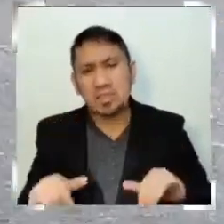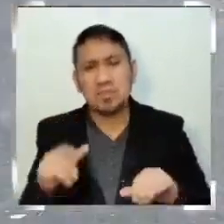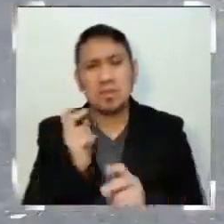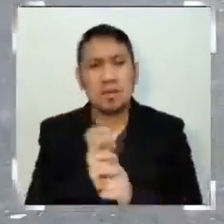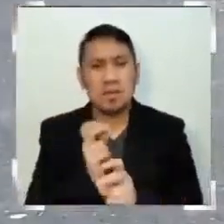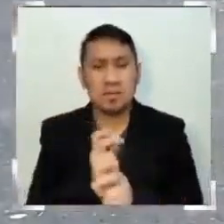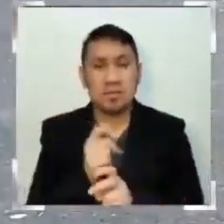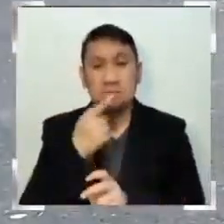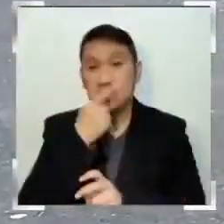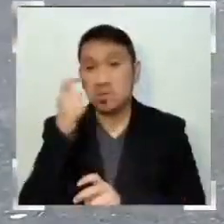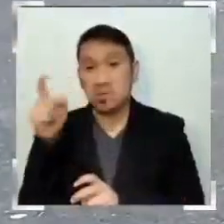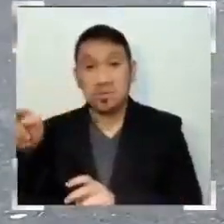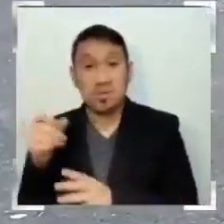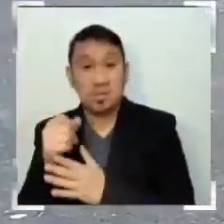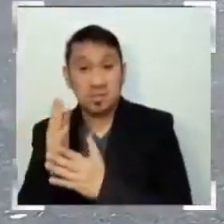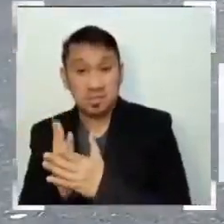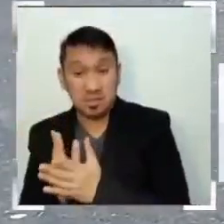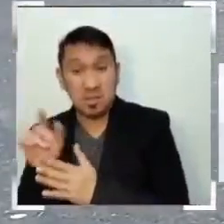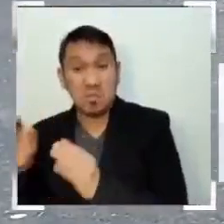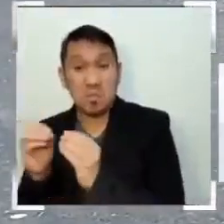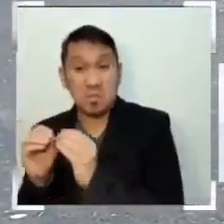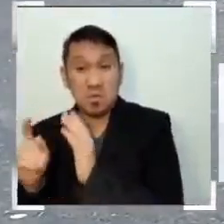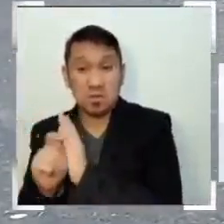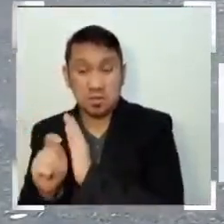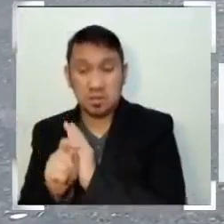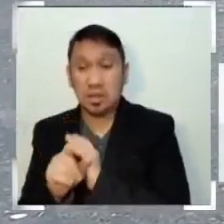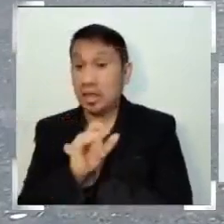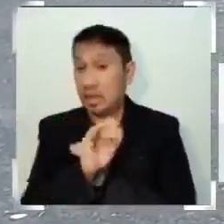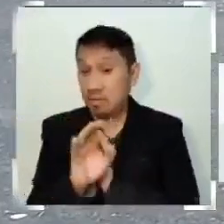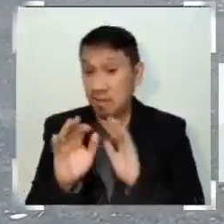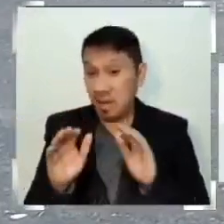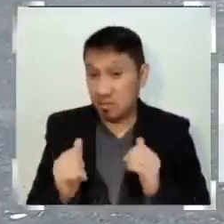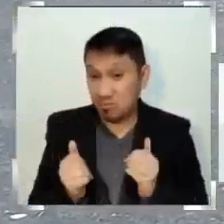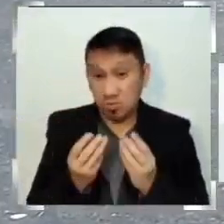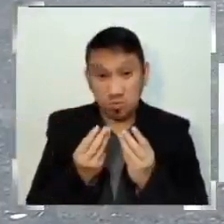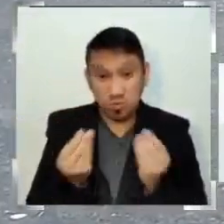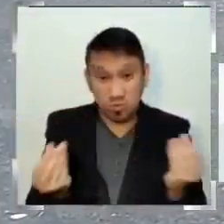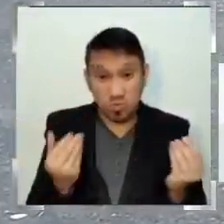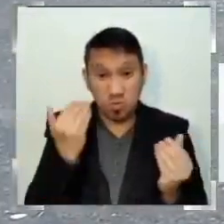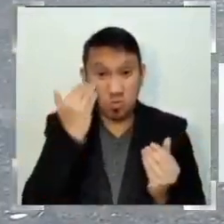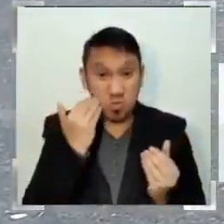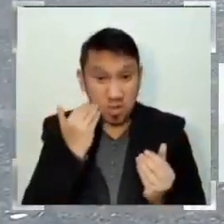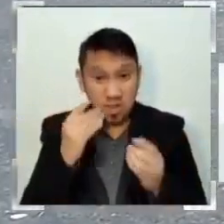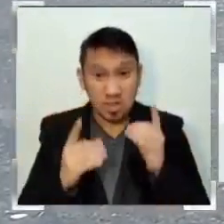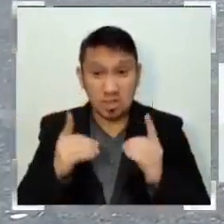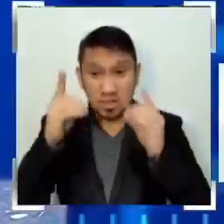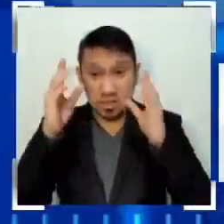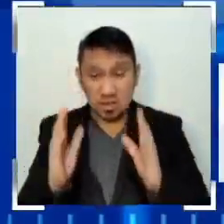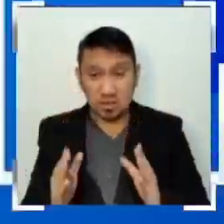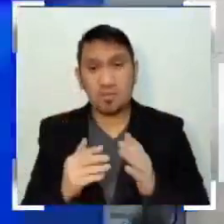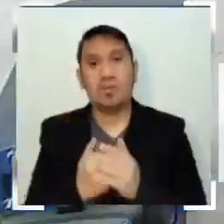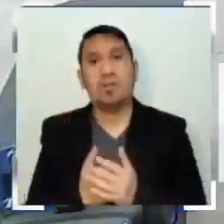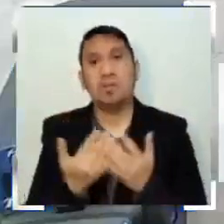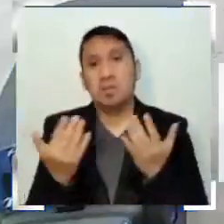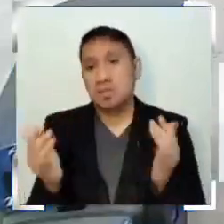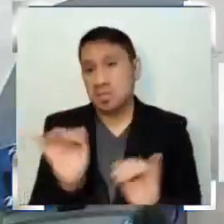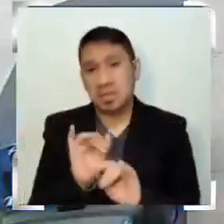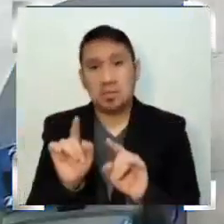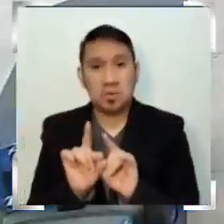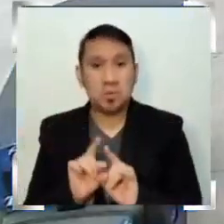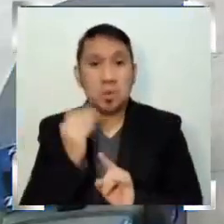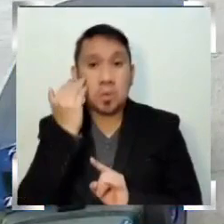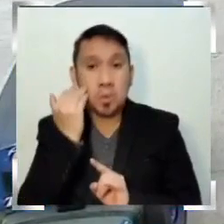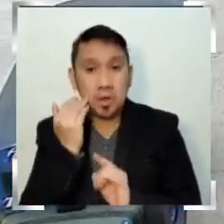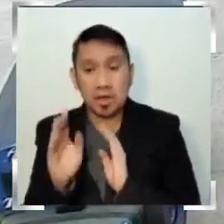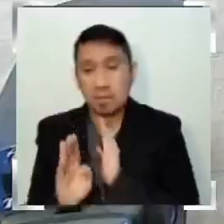dyan. Kung hindi raw masusolusyonan ang kakulangan ng mga driver, ay tatagal pa ang kakulangan ng mga bus sa kalsada. Even provincial